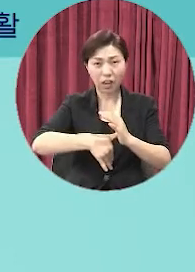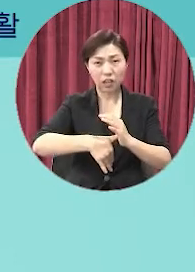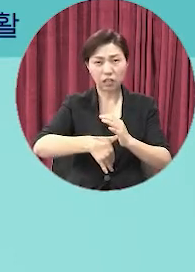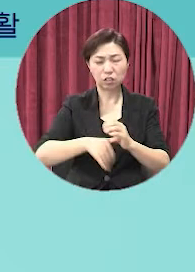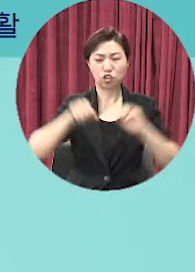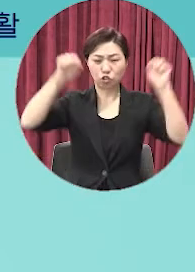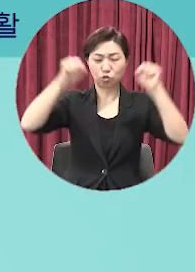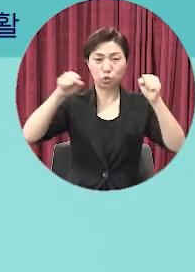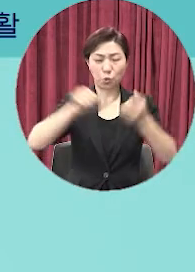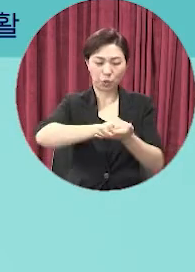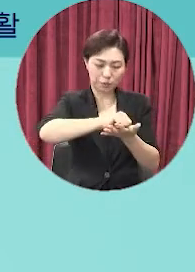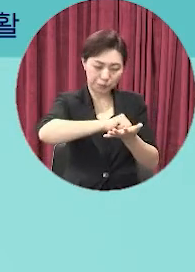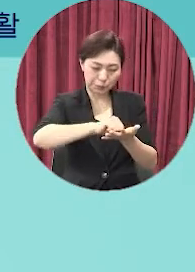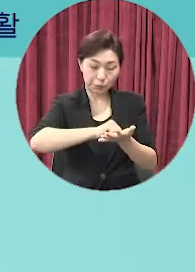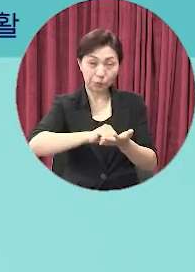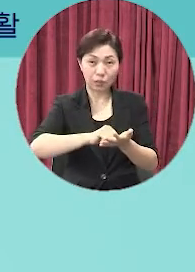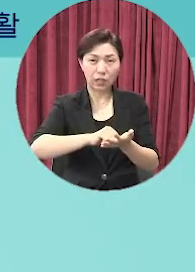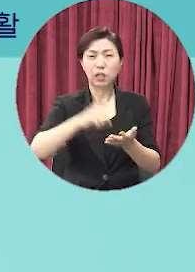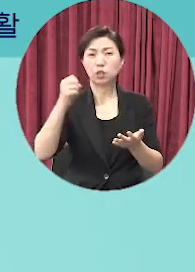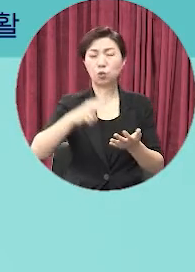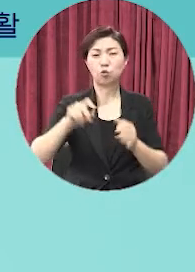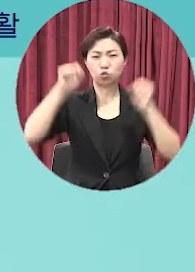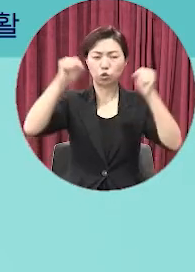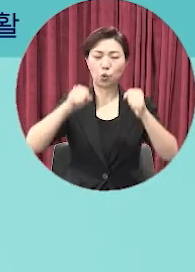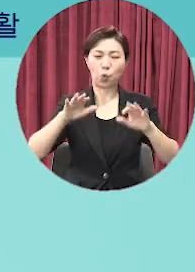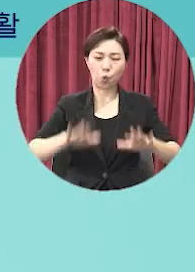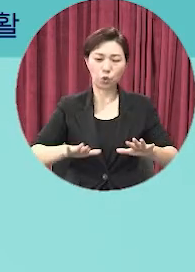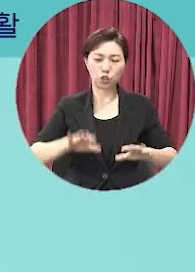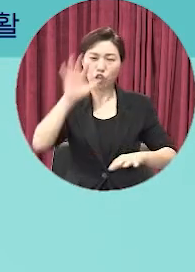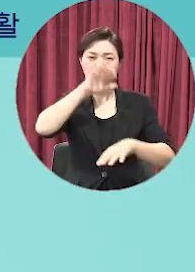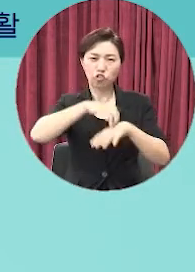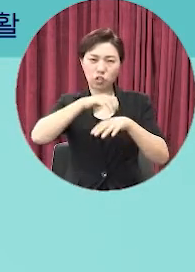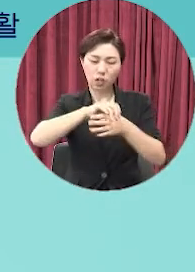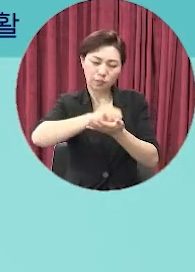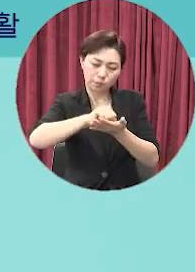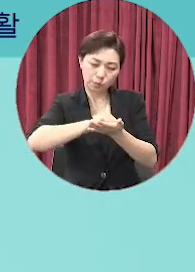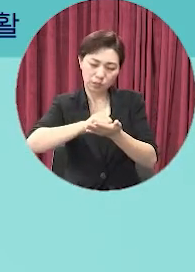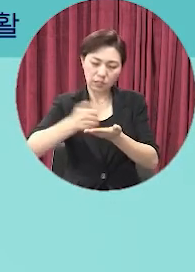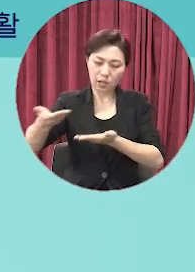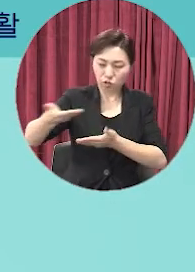것들을 사용해서 또 서비스를 제공할 수 있는 지침을 또 제시를 했고요.